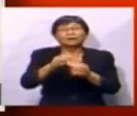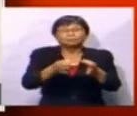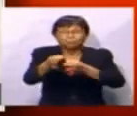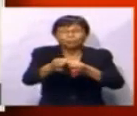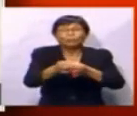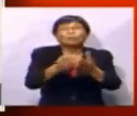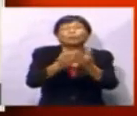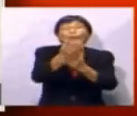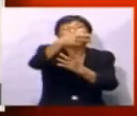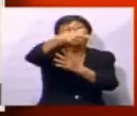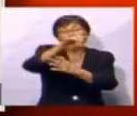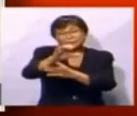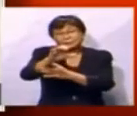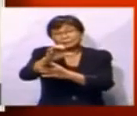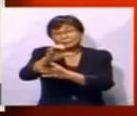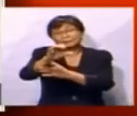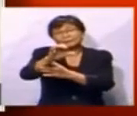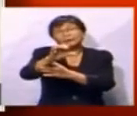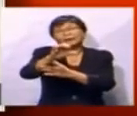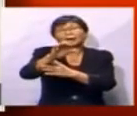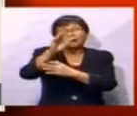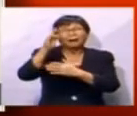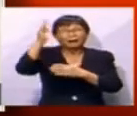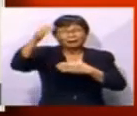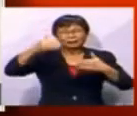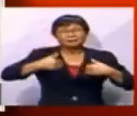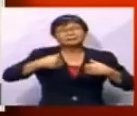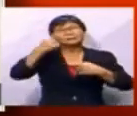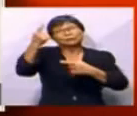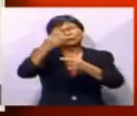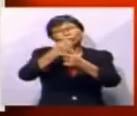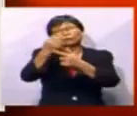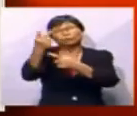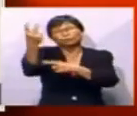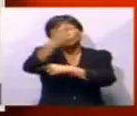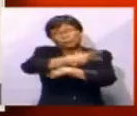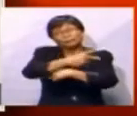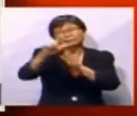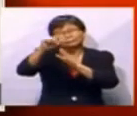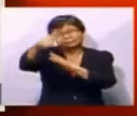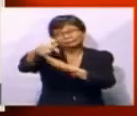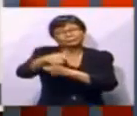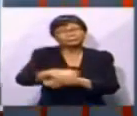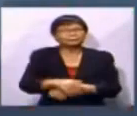satu sidang media yang akan diadakan dalam sehari dua lagi.